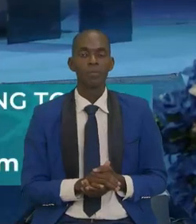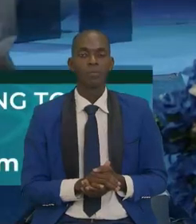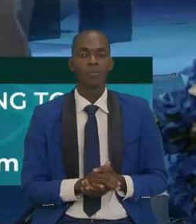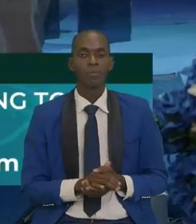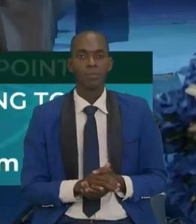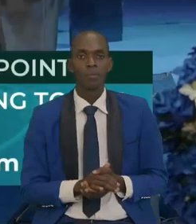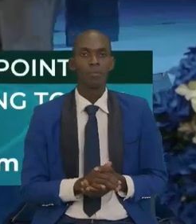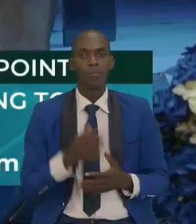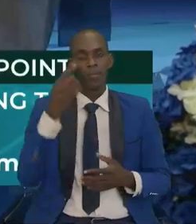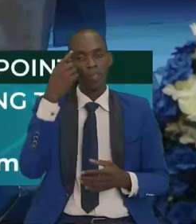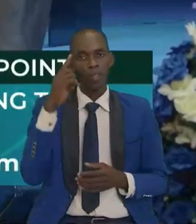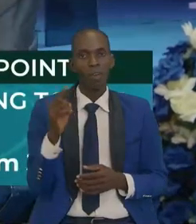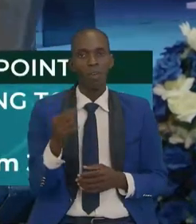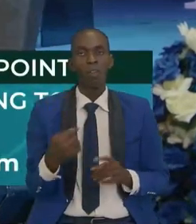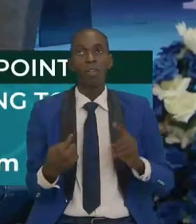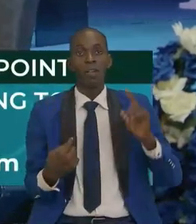Jean 17, verset 8.